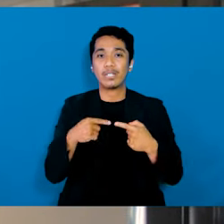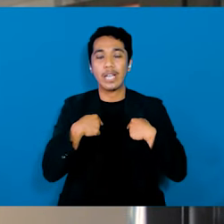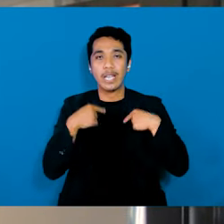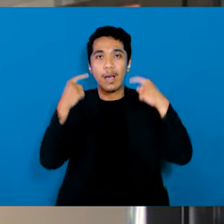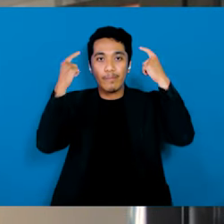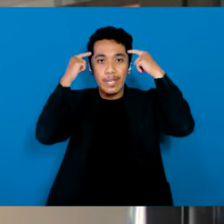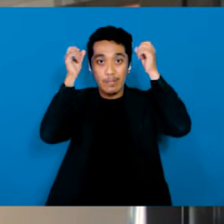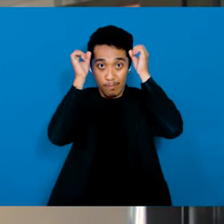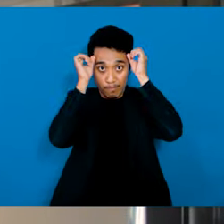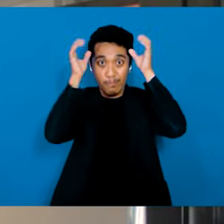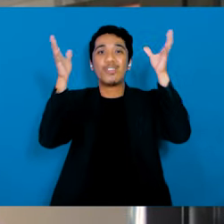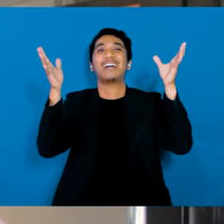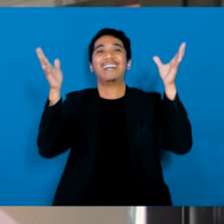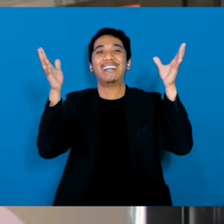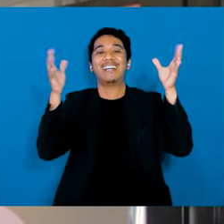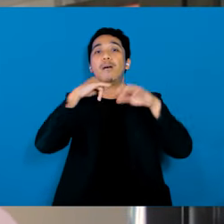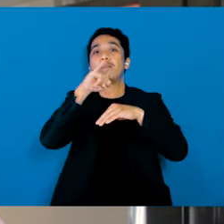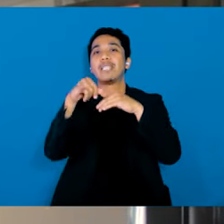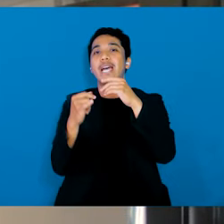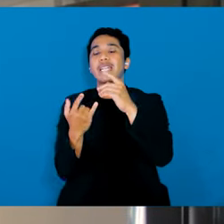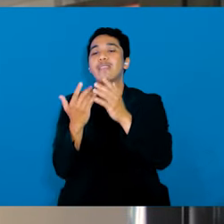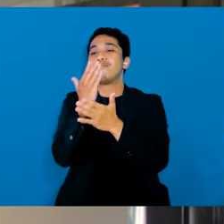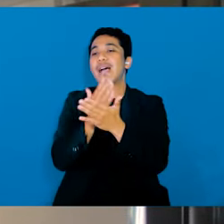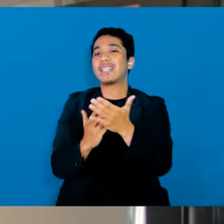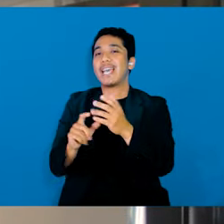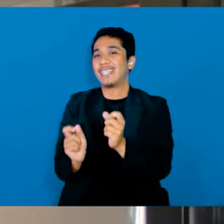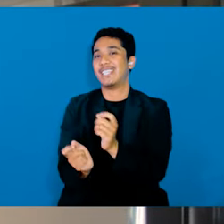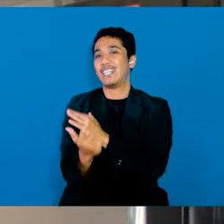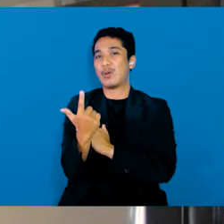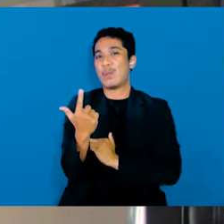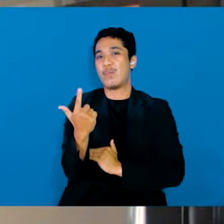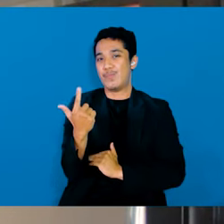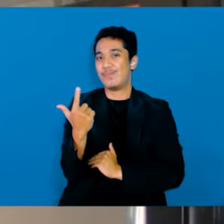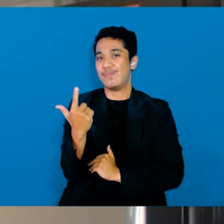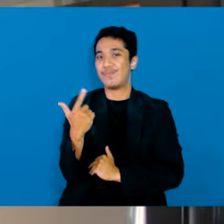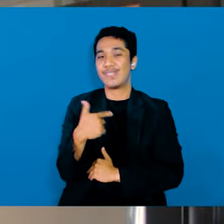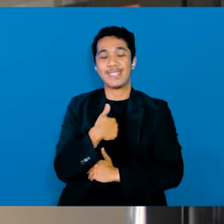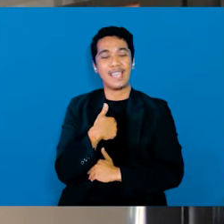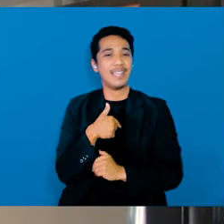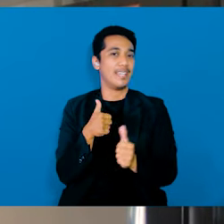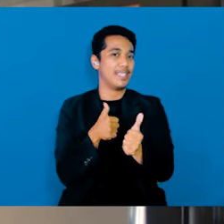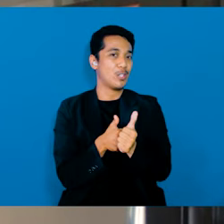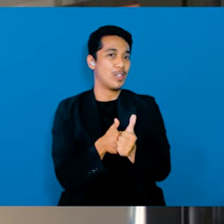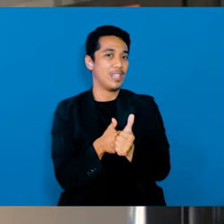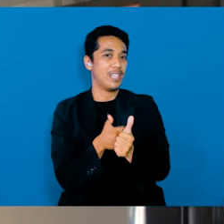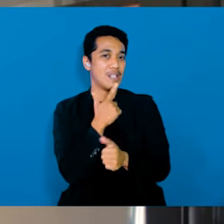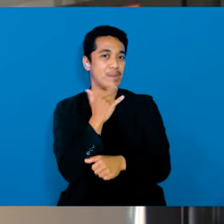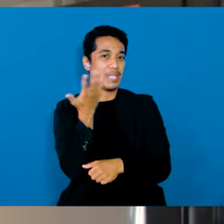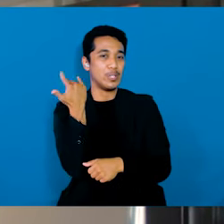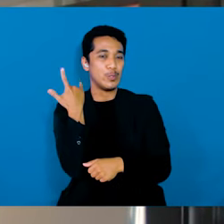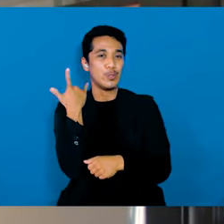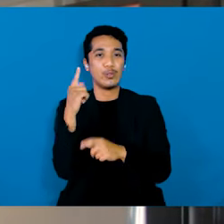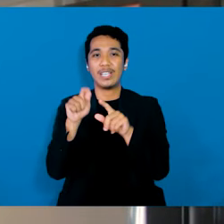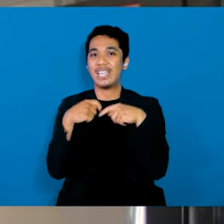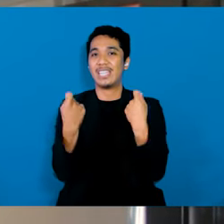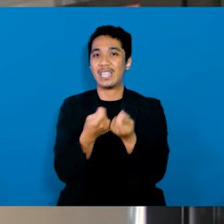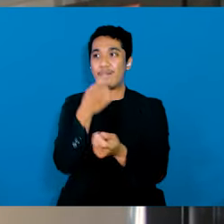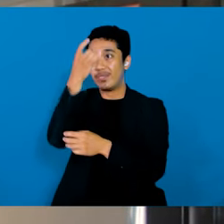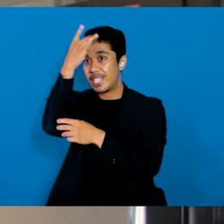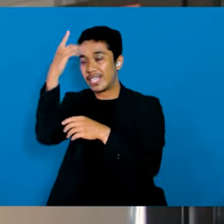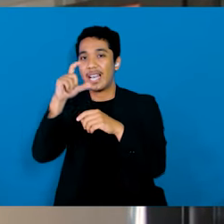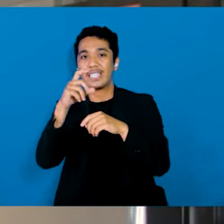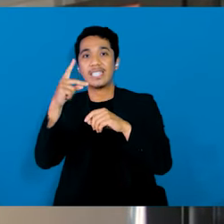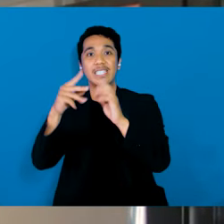saya ya, ini jadi bagian kayak gitu. Bahkan saya ikut apa namanya, dulu itu tim cerdas